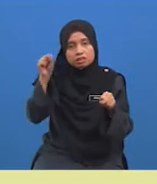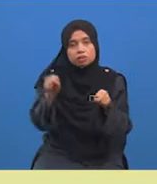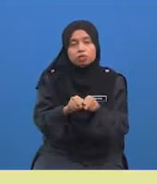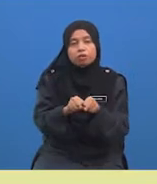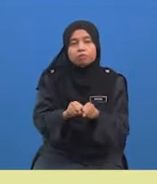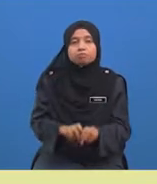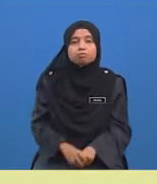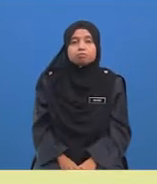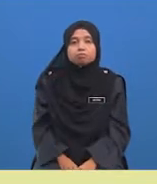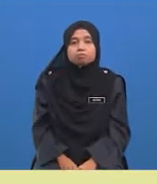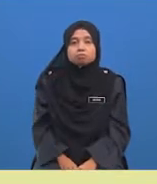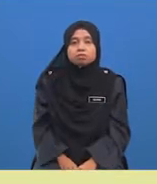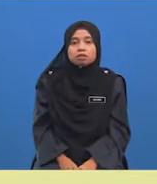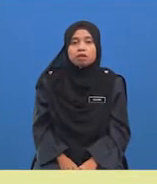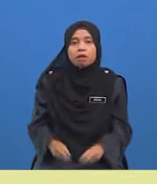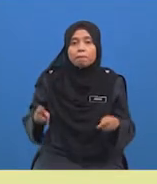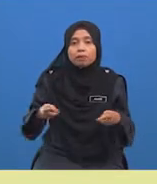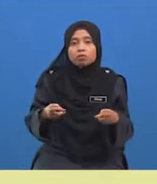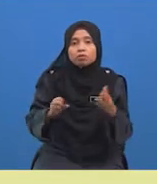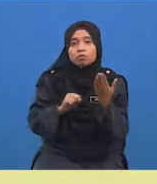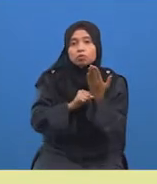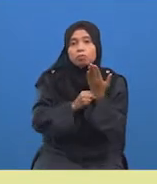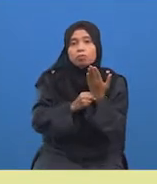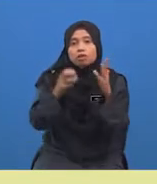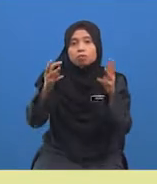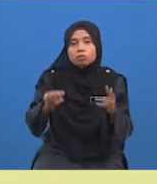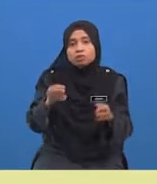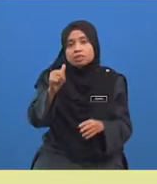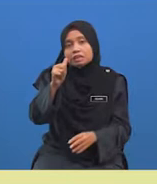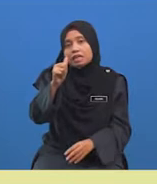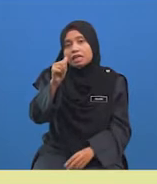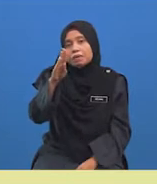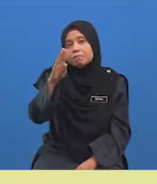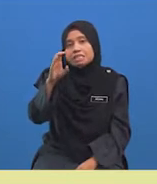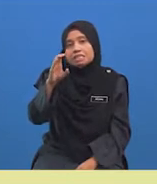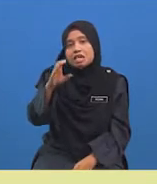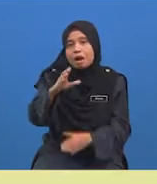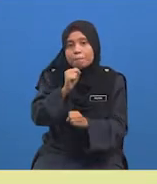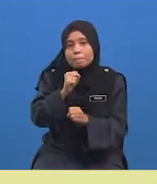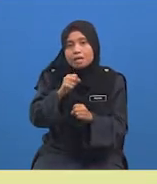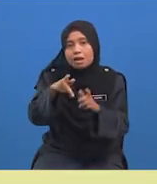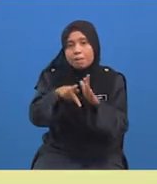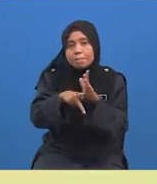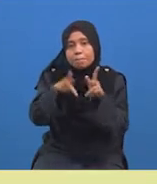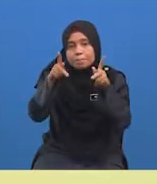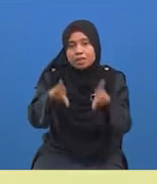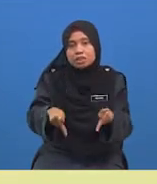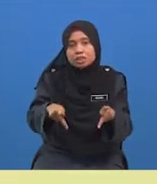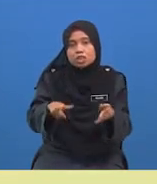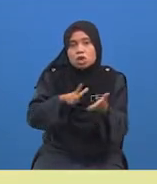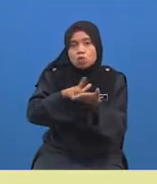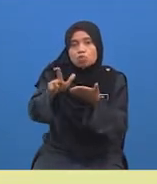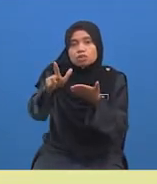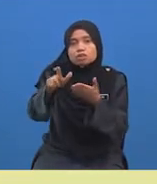pelajar boleh buat, pengurus sumber manusia syarikat ABC mengambil pekerja lulusan